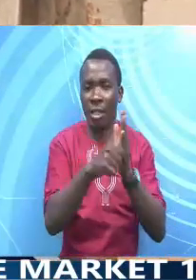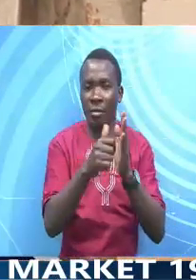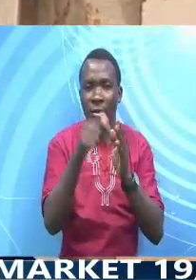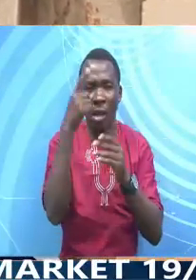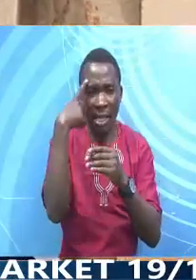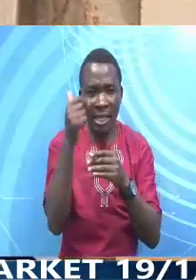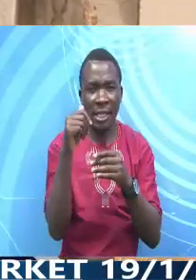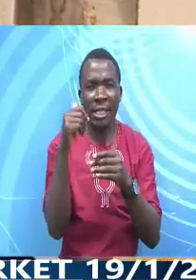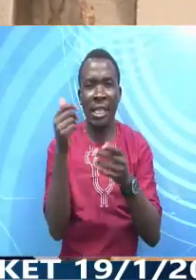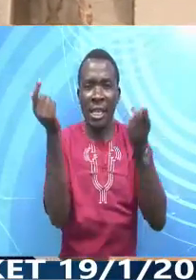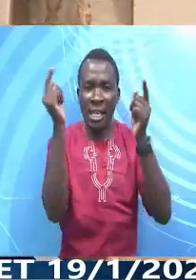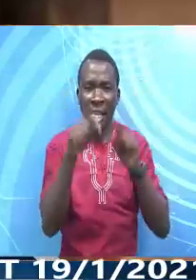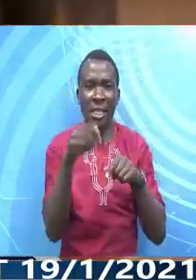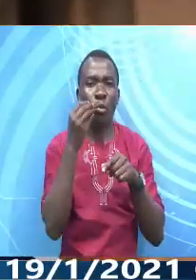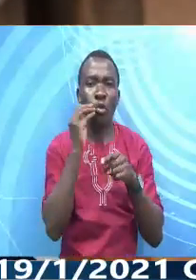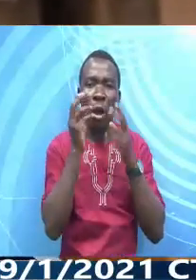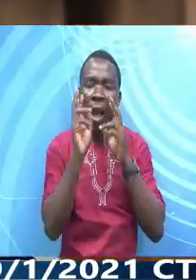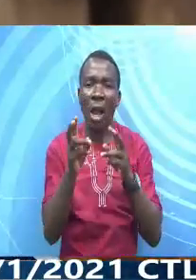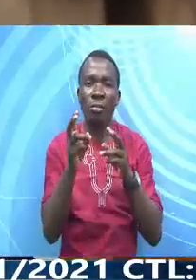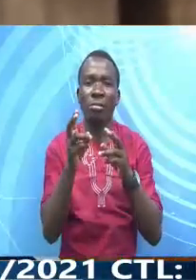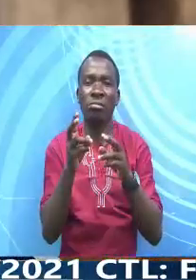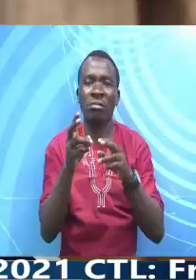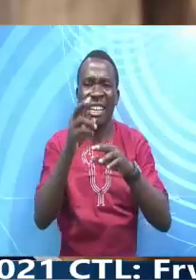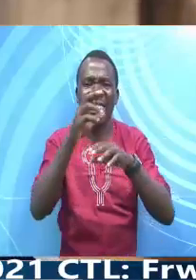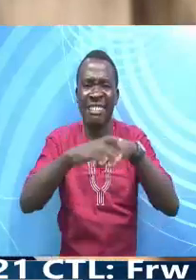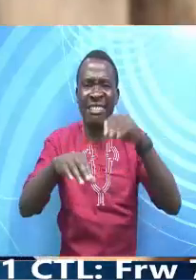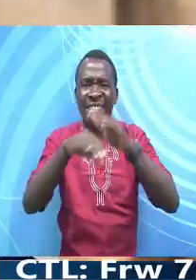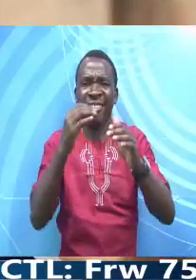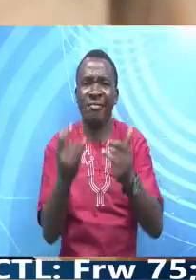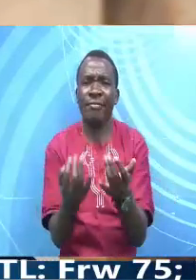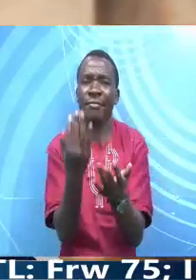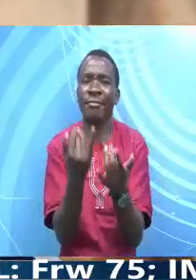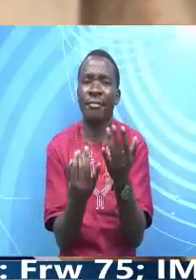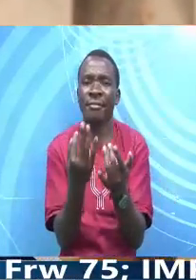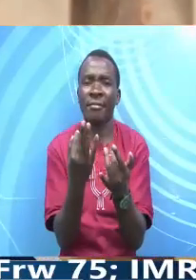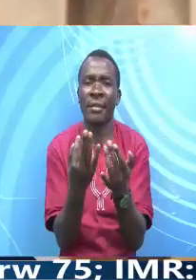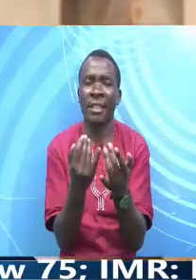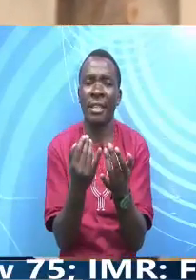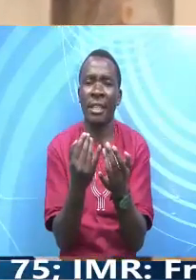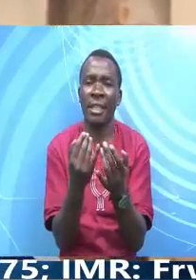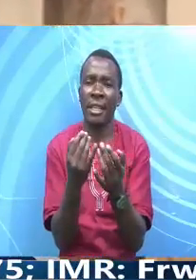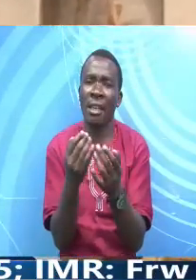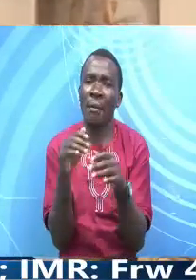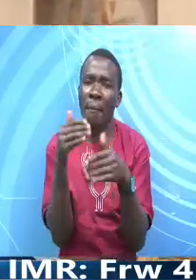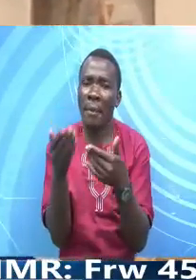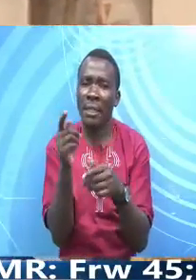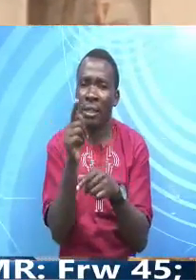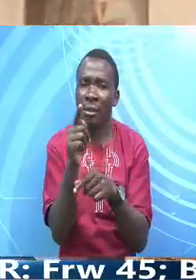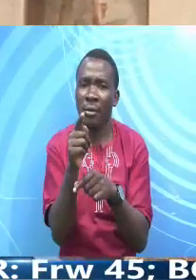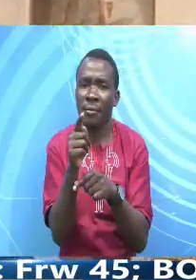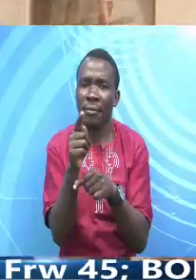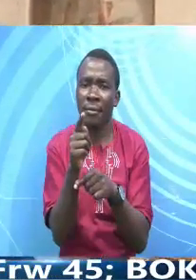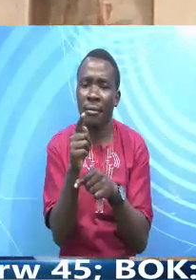uru rugo agasanga ni ibinono bokeje. Halo, ndakumva. Ntabwo ari bagira kuza kumutera kugira neza, ubundi buyobozi